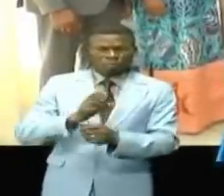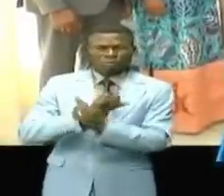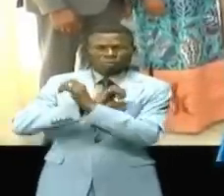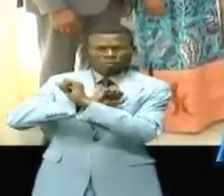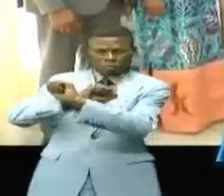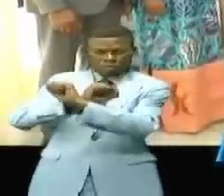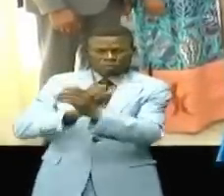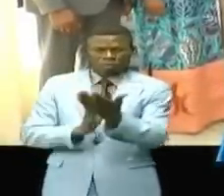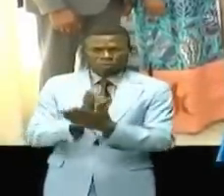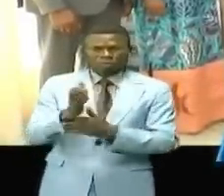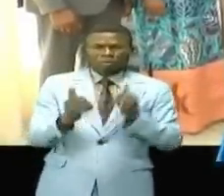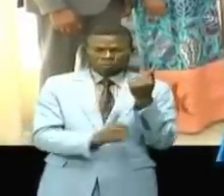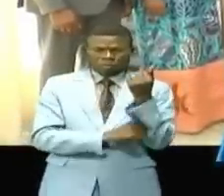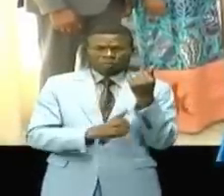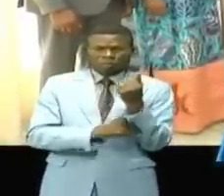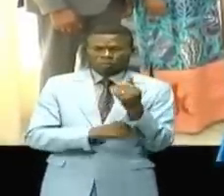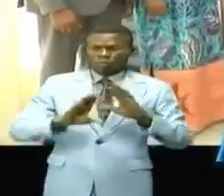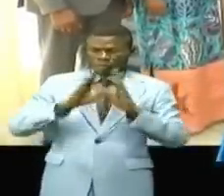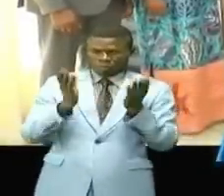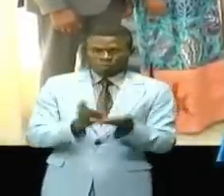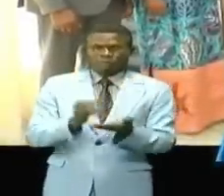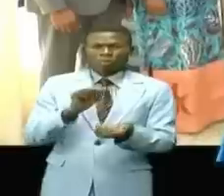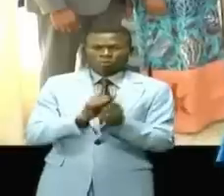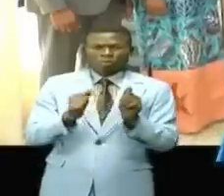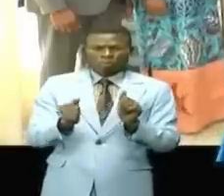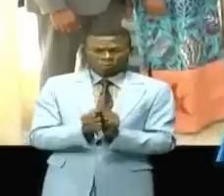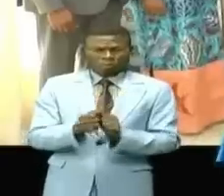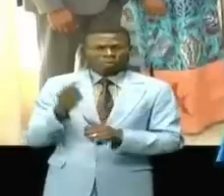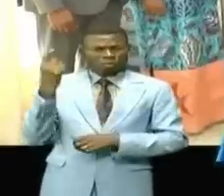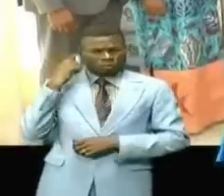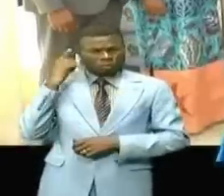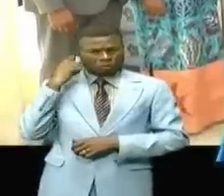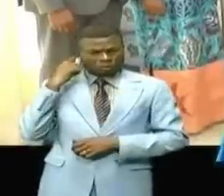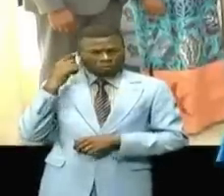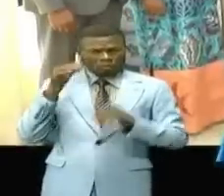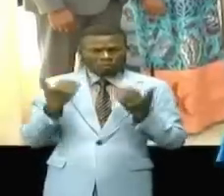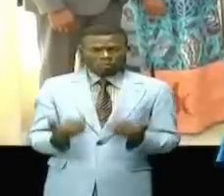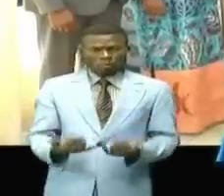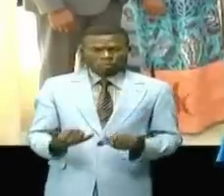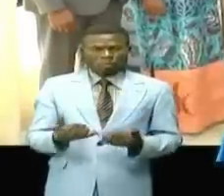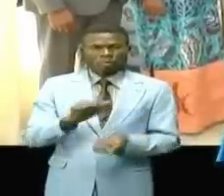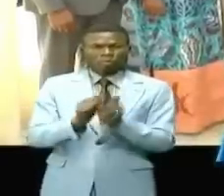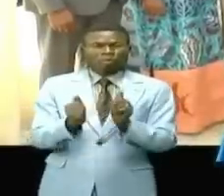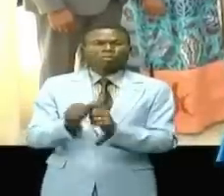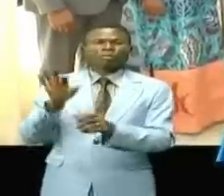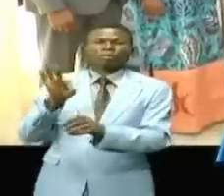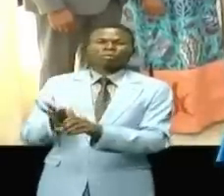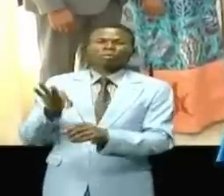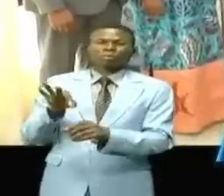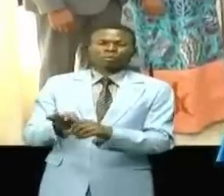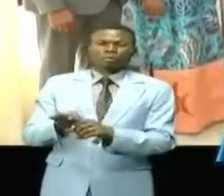l'homme avec tout ce que nous avons comme actualité, le processus électoral,